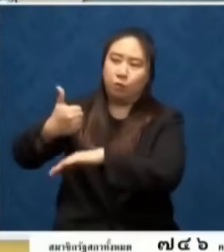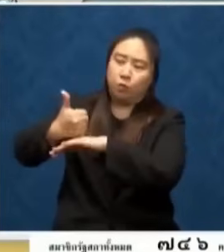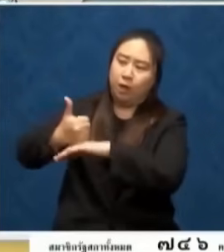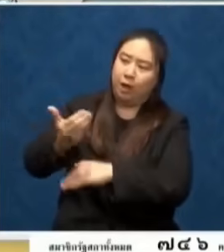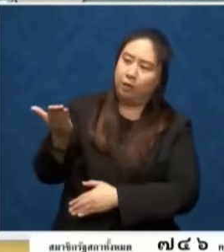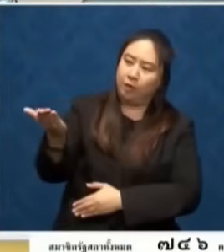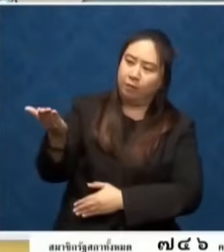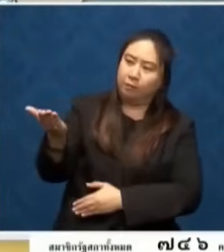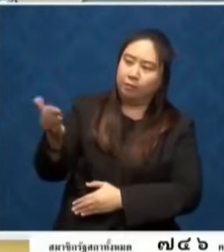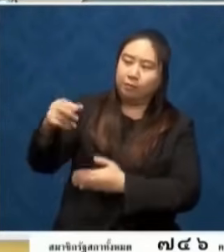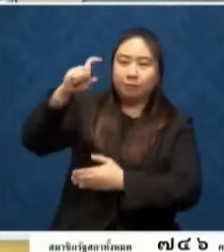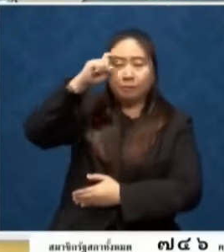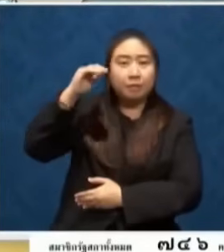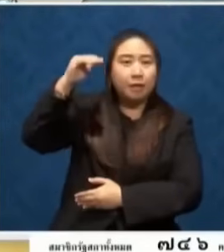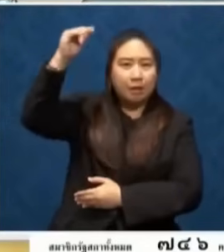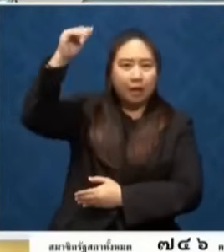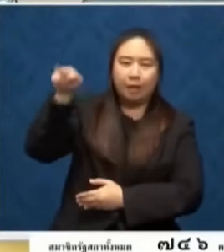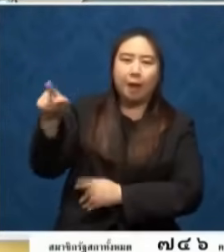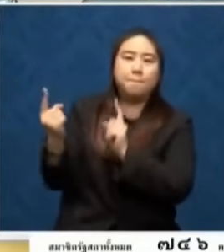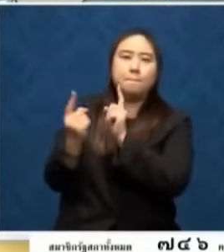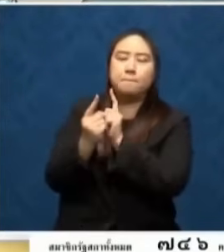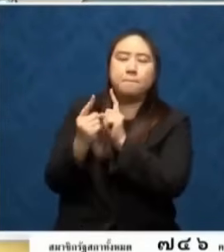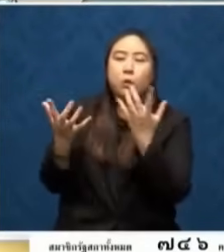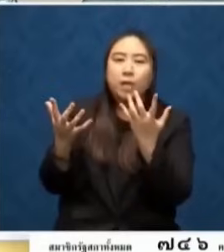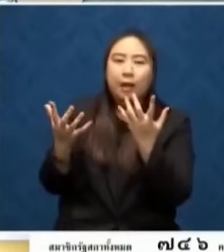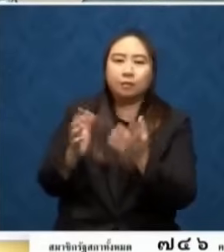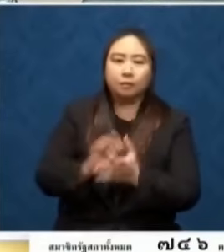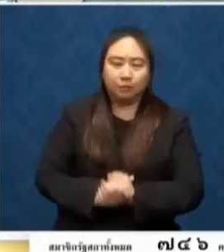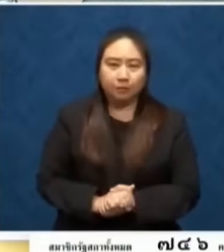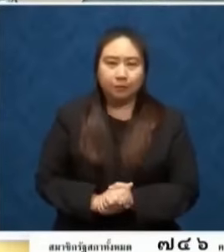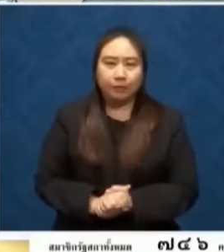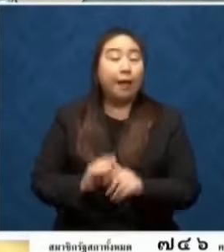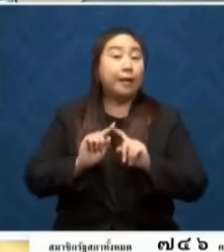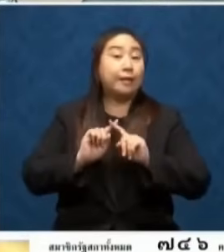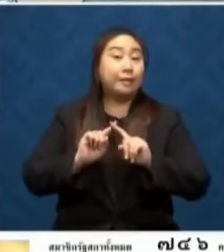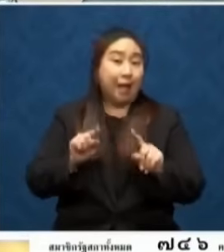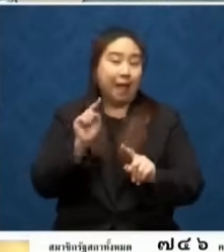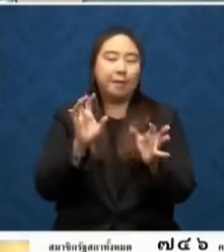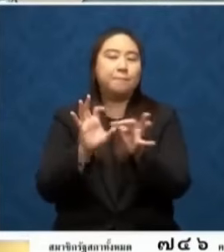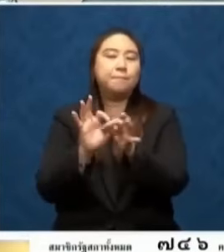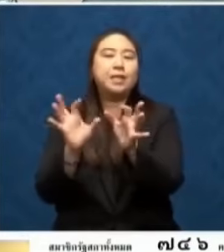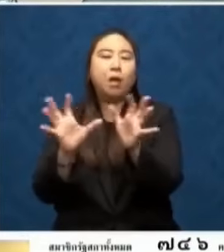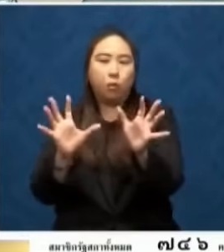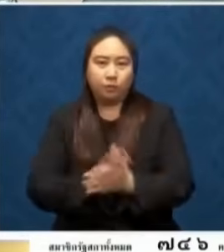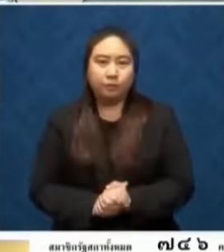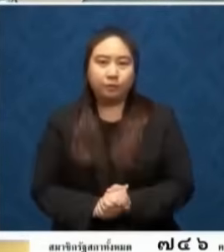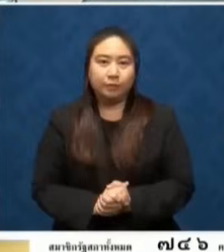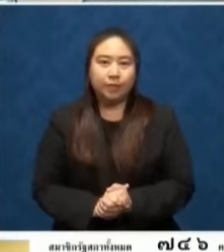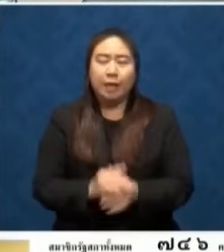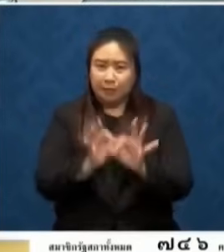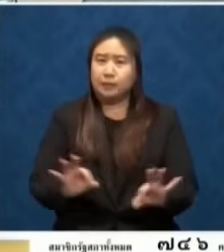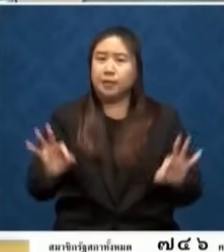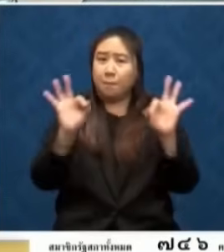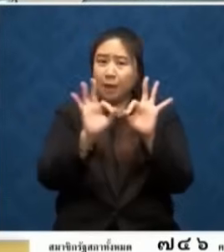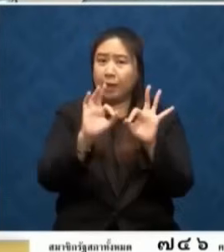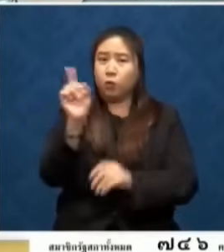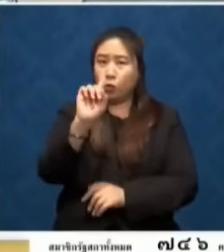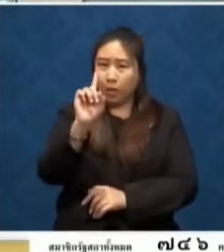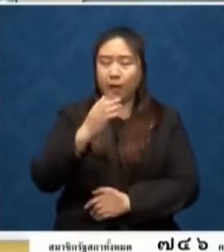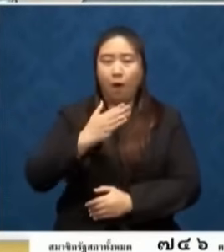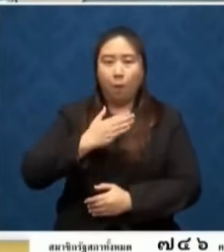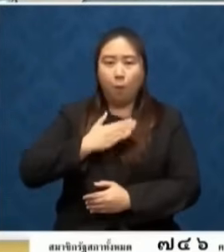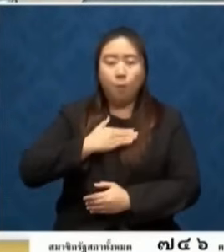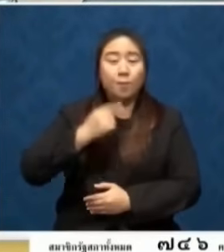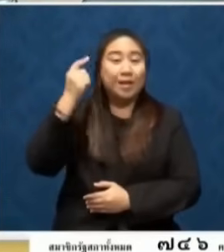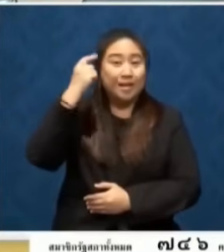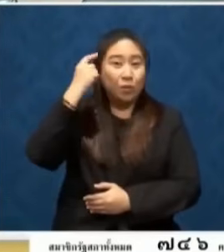าเพราะเป็นอีกระดับหนึ่งแต่นั้นไม่ใช่เป็นประเด็นประเด็นก็คือผมเชื่อว่าการตรวจส